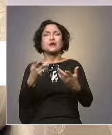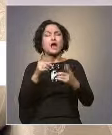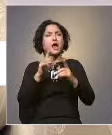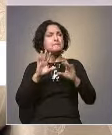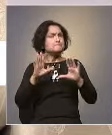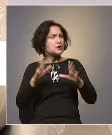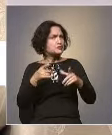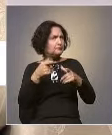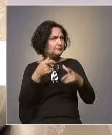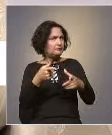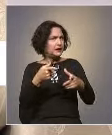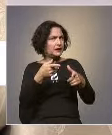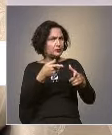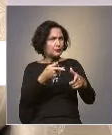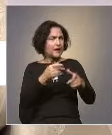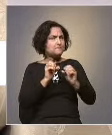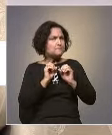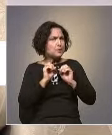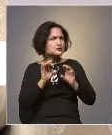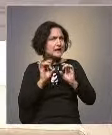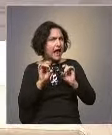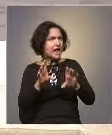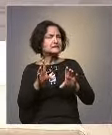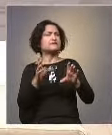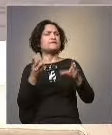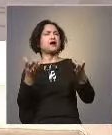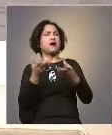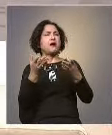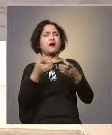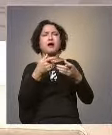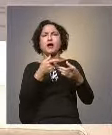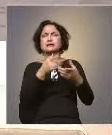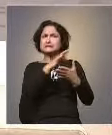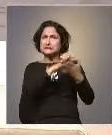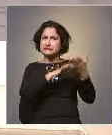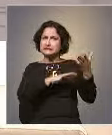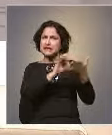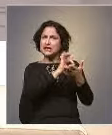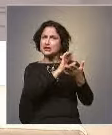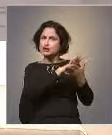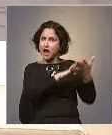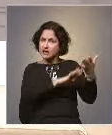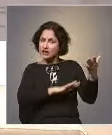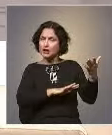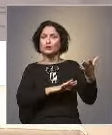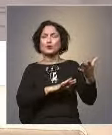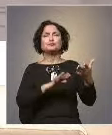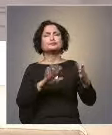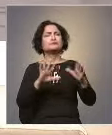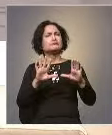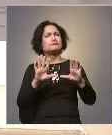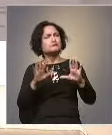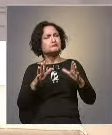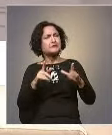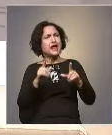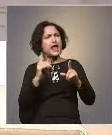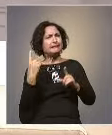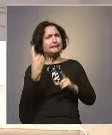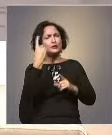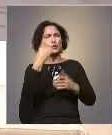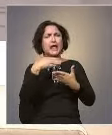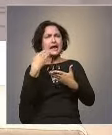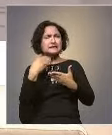и организацията на сборника с разкази. Да, разбира се, макар че е пределно метафорично. Ето тук, например, имаме един сюжет, един от сюжетите, да